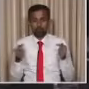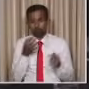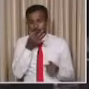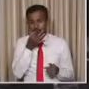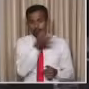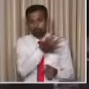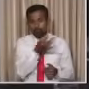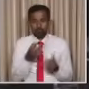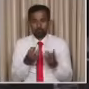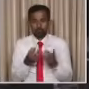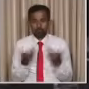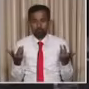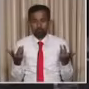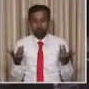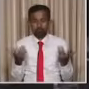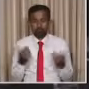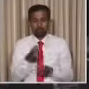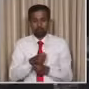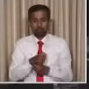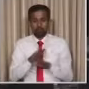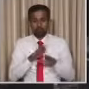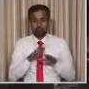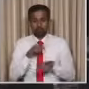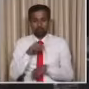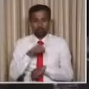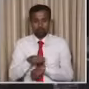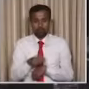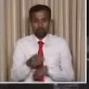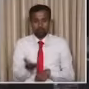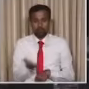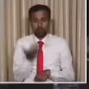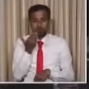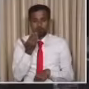गोनुकल नह तुरे यहापालन काले वडिम